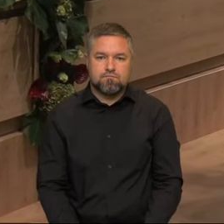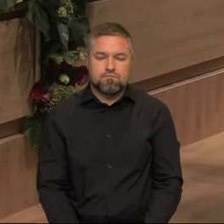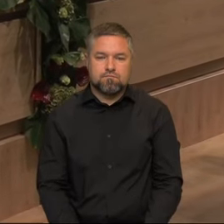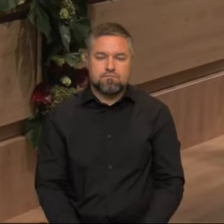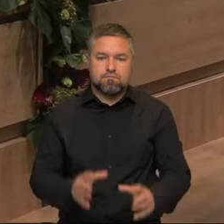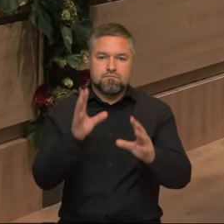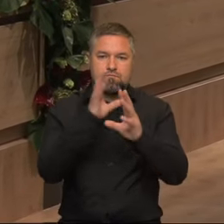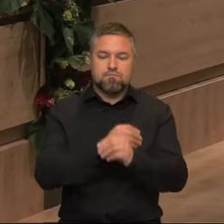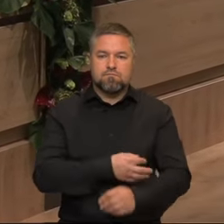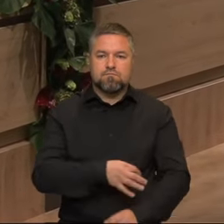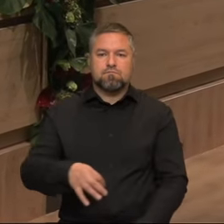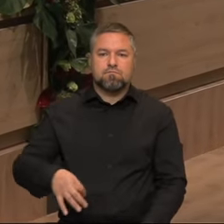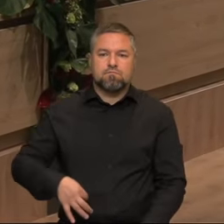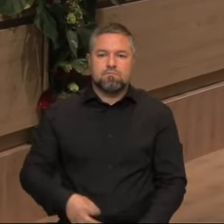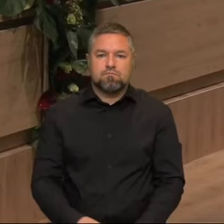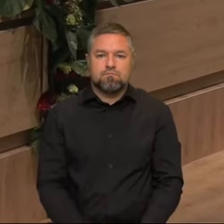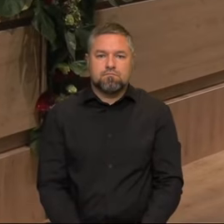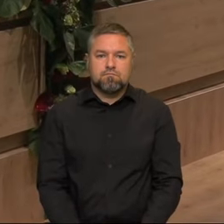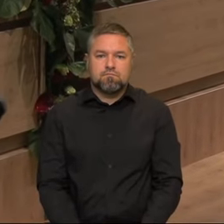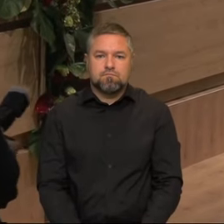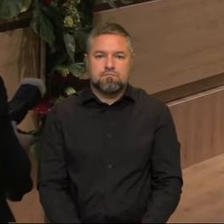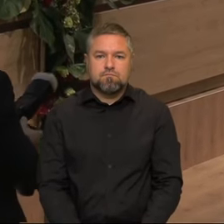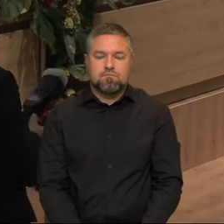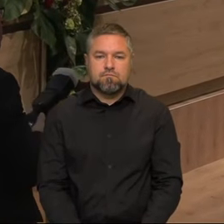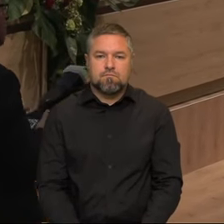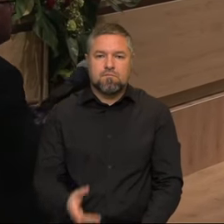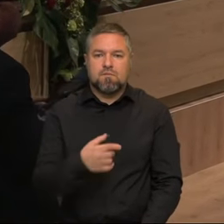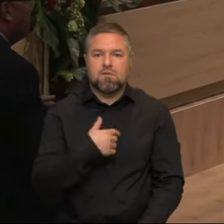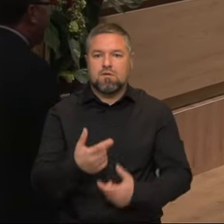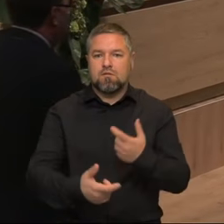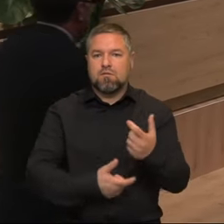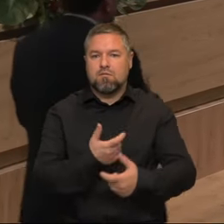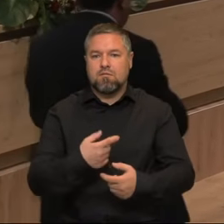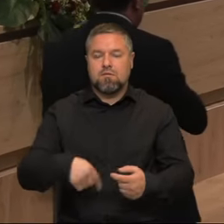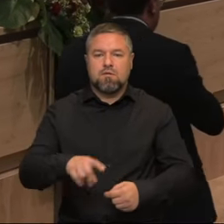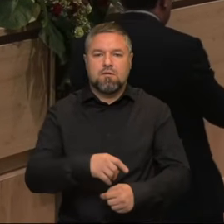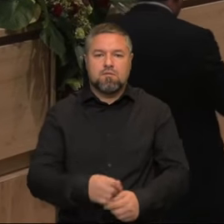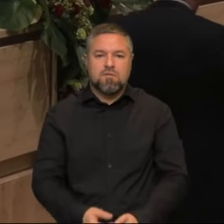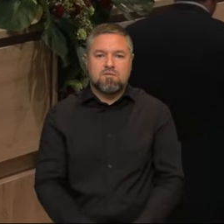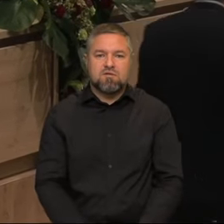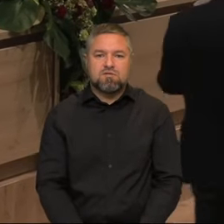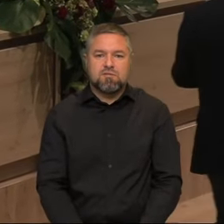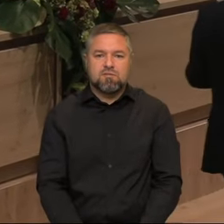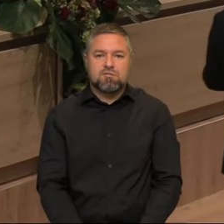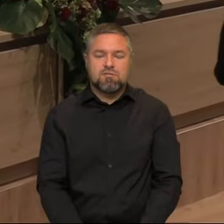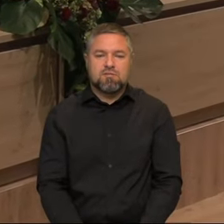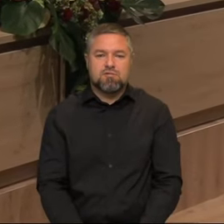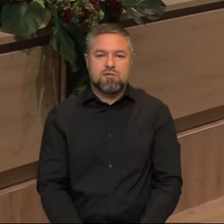Szanowni Państwo, otwieram uroczystość inauguracji roku akademickiego